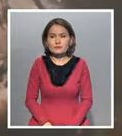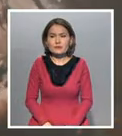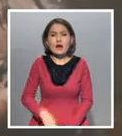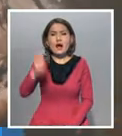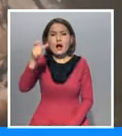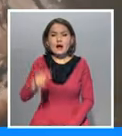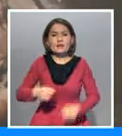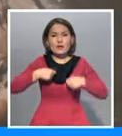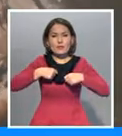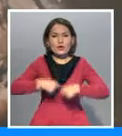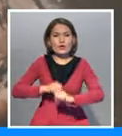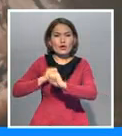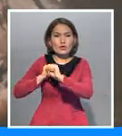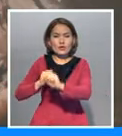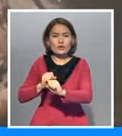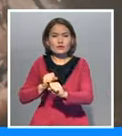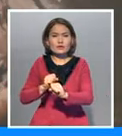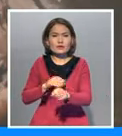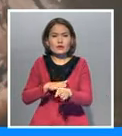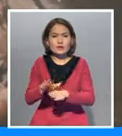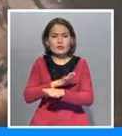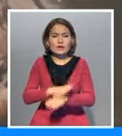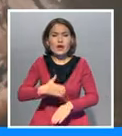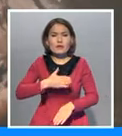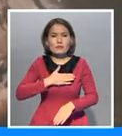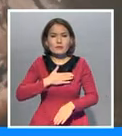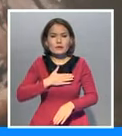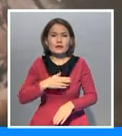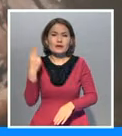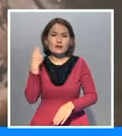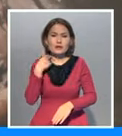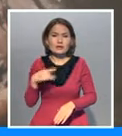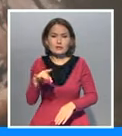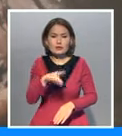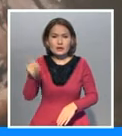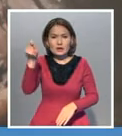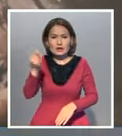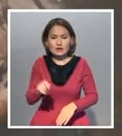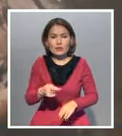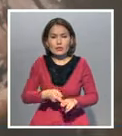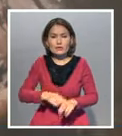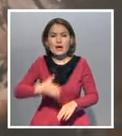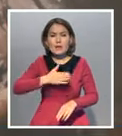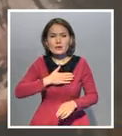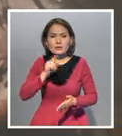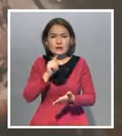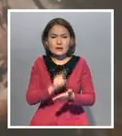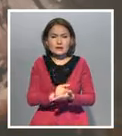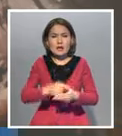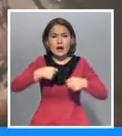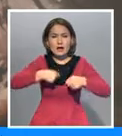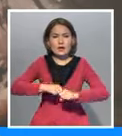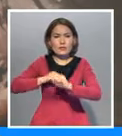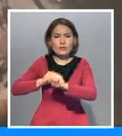Адам құқығы толық сақталатын ел жоқ. Менің отаным Британияда да шешуін таппаған түйткілдер жетеді. Біз оны жоюға тырысудамыз.